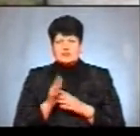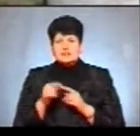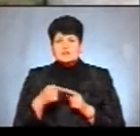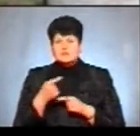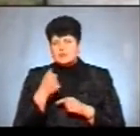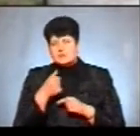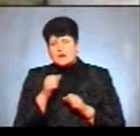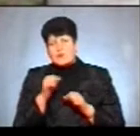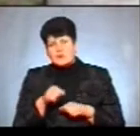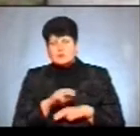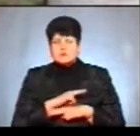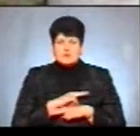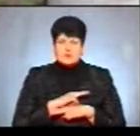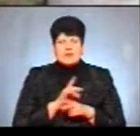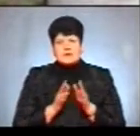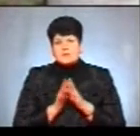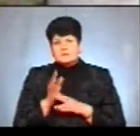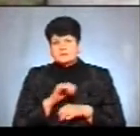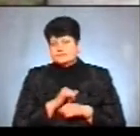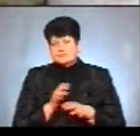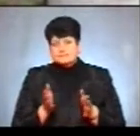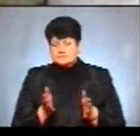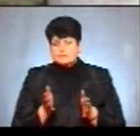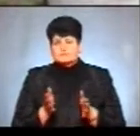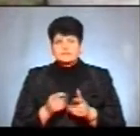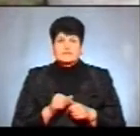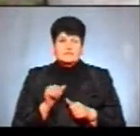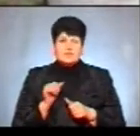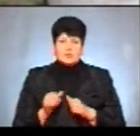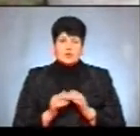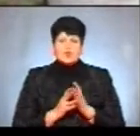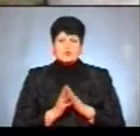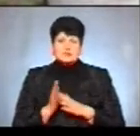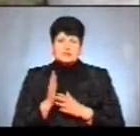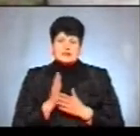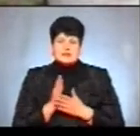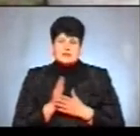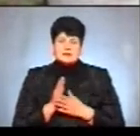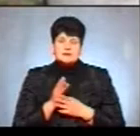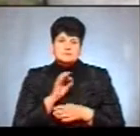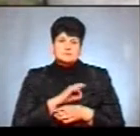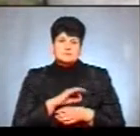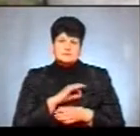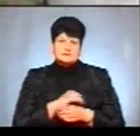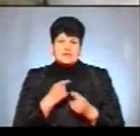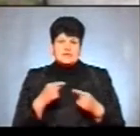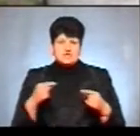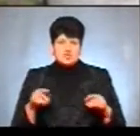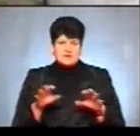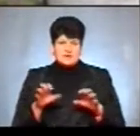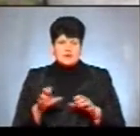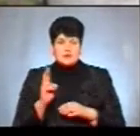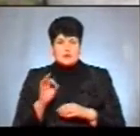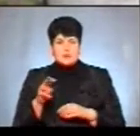рік може загинути і не прорости. Крім цього, рослини є поживою для інших тварин, для